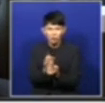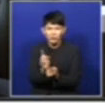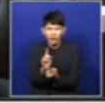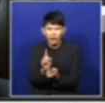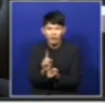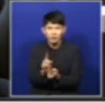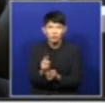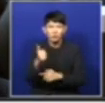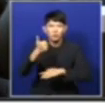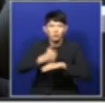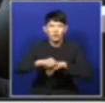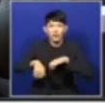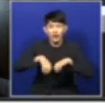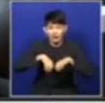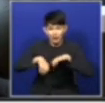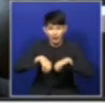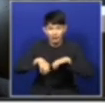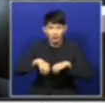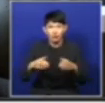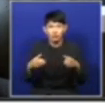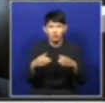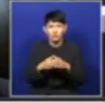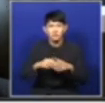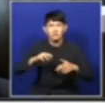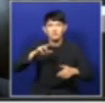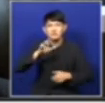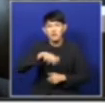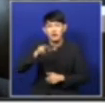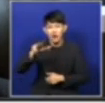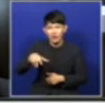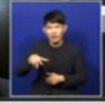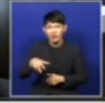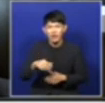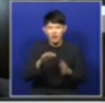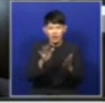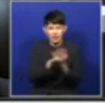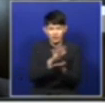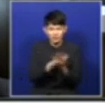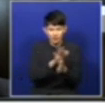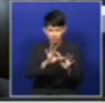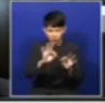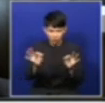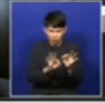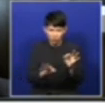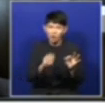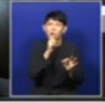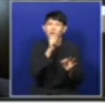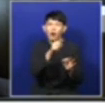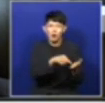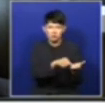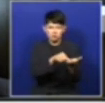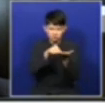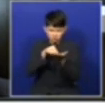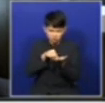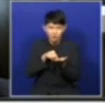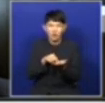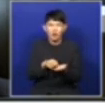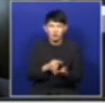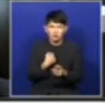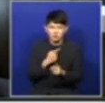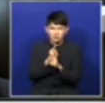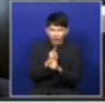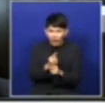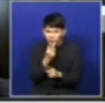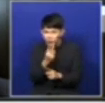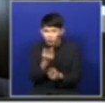ยและได้ยื่นคำร้องทุกข์ถึงคณะกรรมการศึกษาการจัดทำและติดตามการบริหารงบประมาณสภา